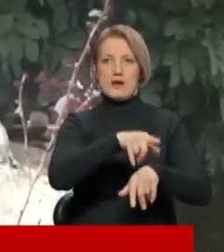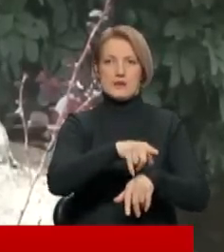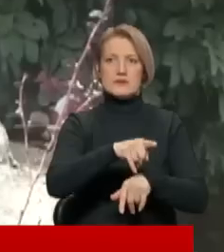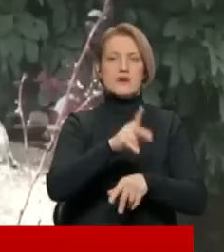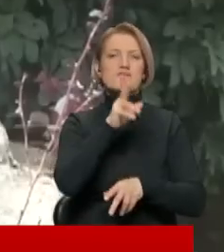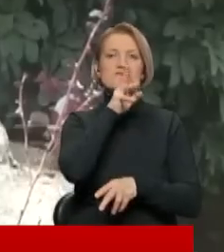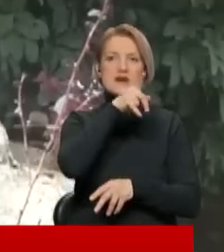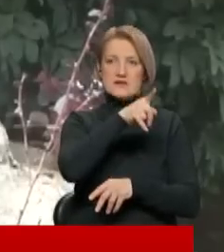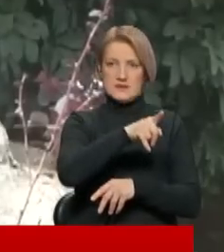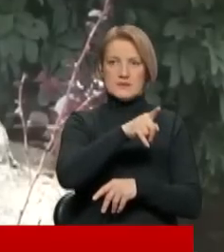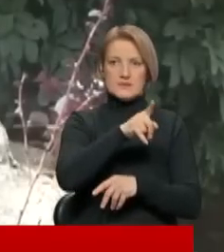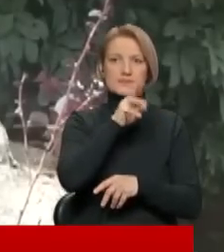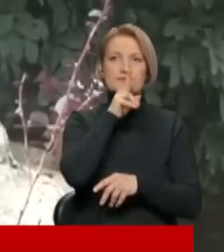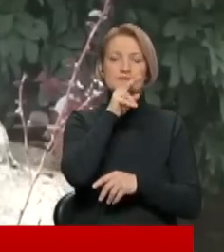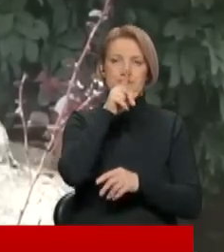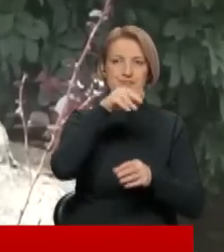Fransa'daki